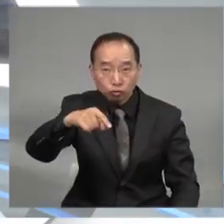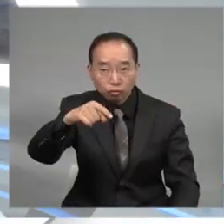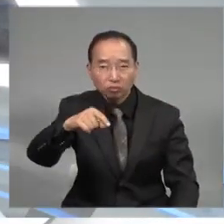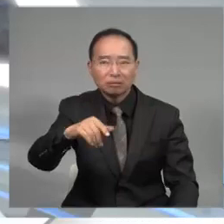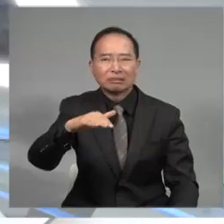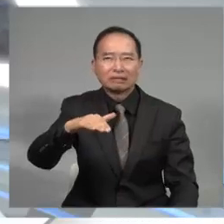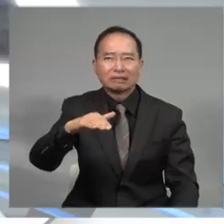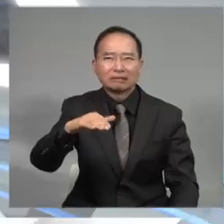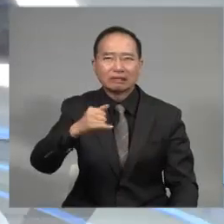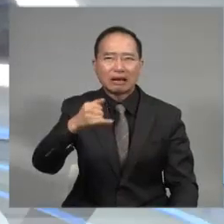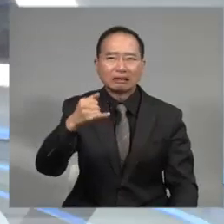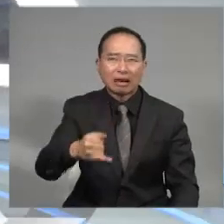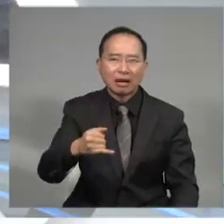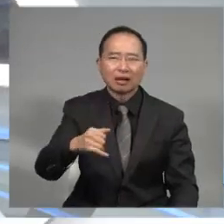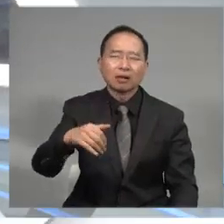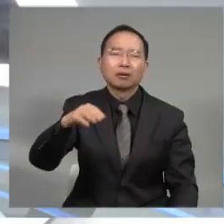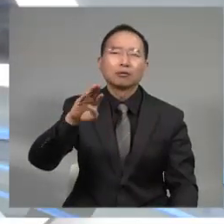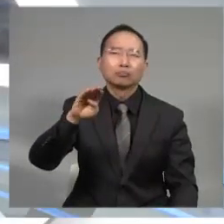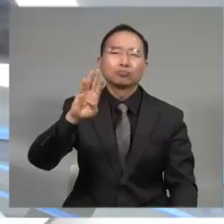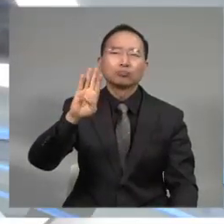북구지역으로 16.3% 나왔네요.